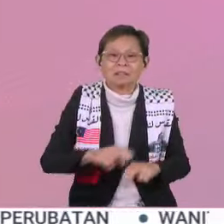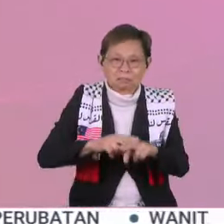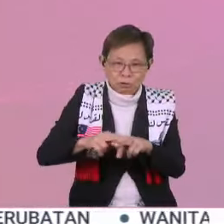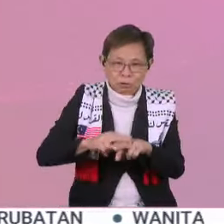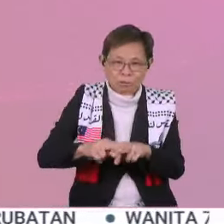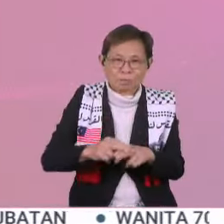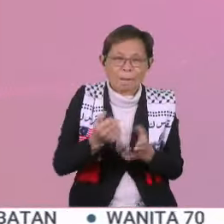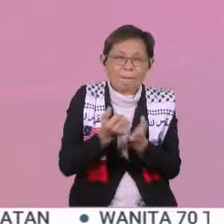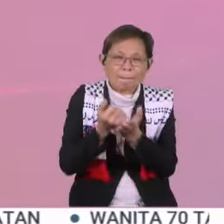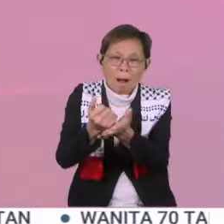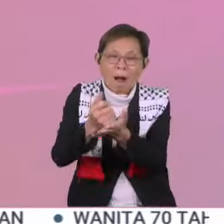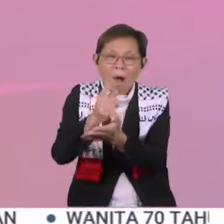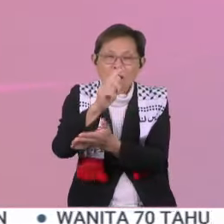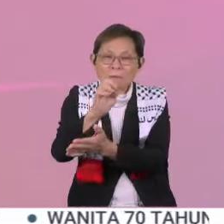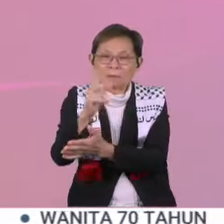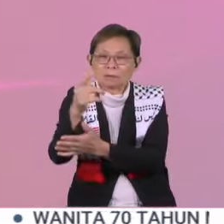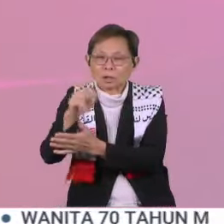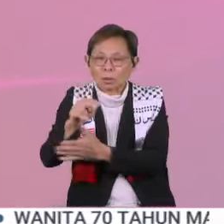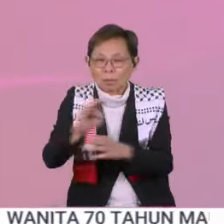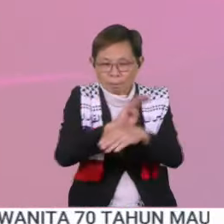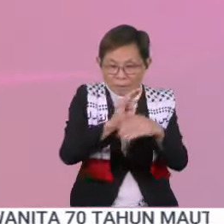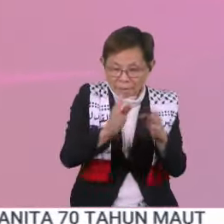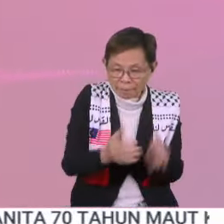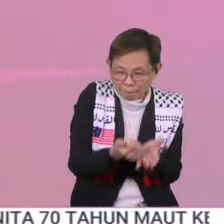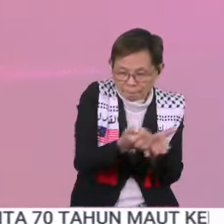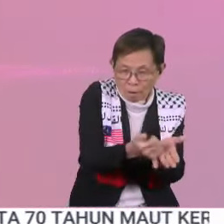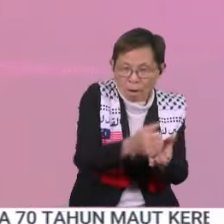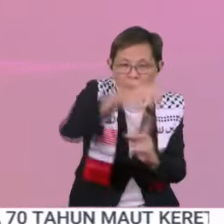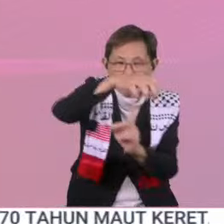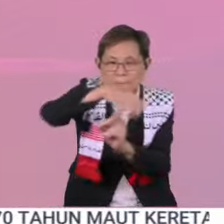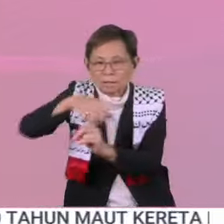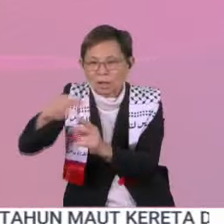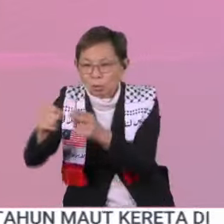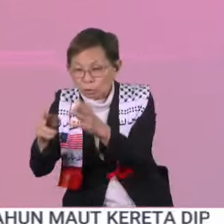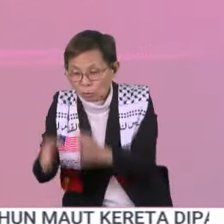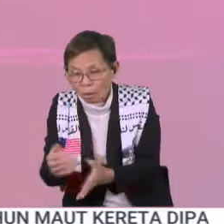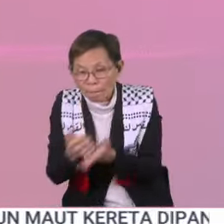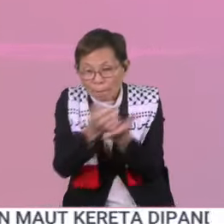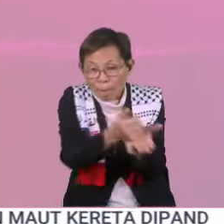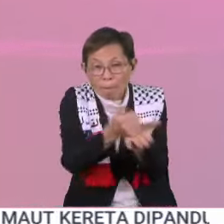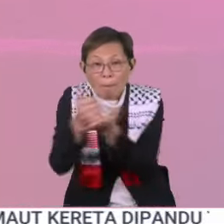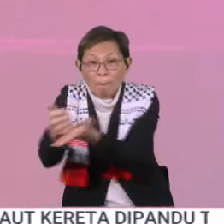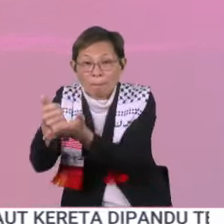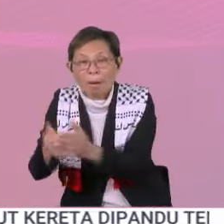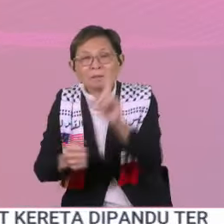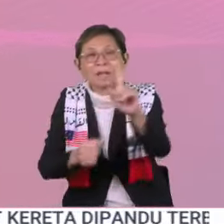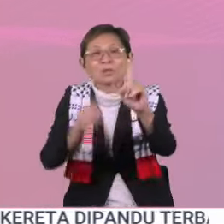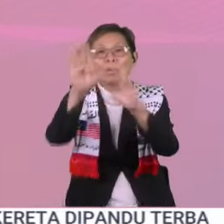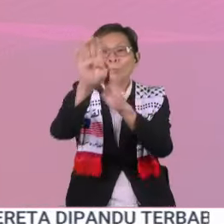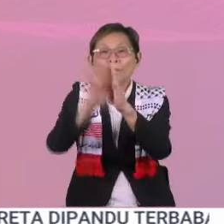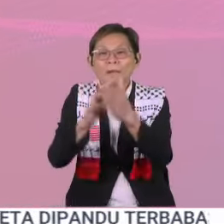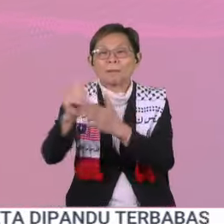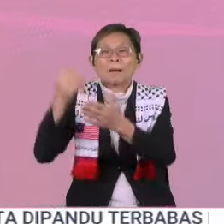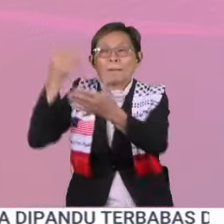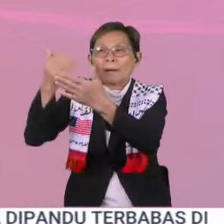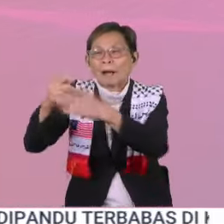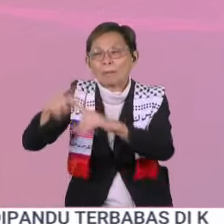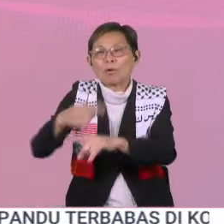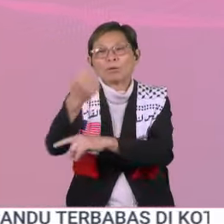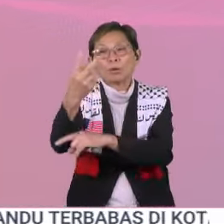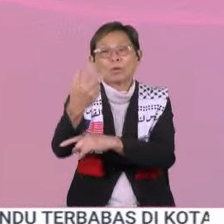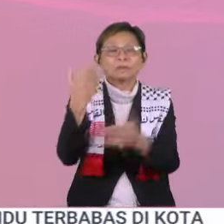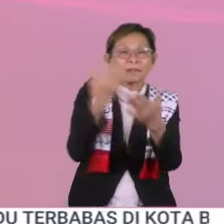Bantuan pembiayaan Tekun Nasional Tekun kepada peniaga, penjaja dan usahawan disasar mencecah 1 bilion menjelang akhir tahun ini. Setakat